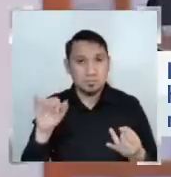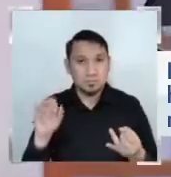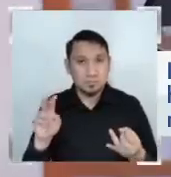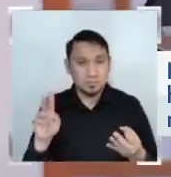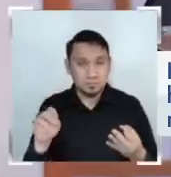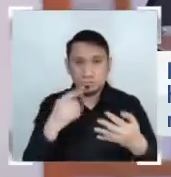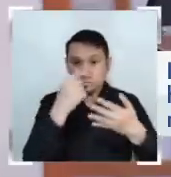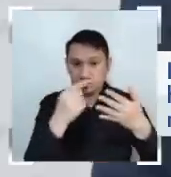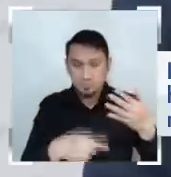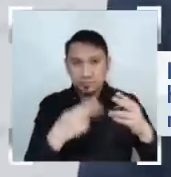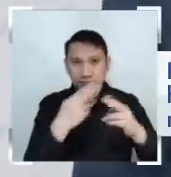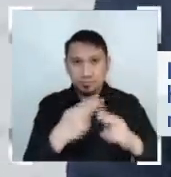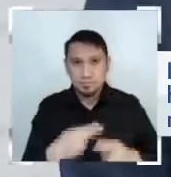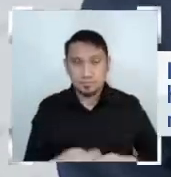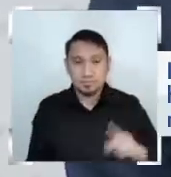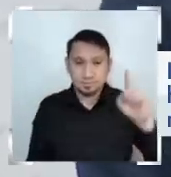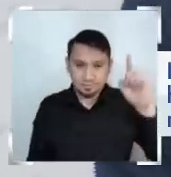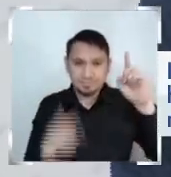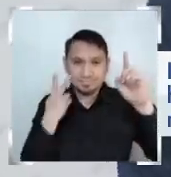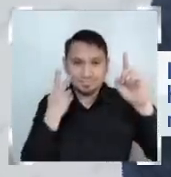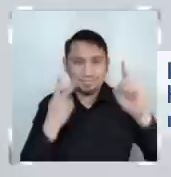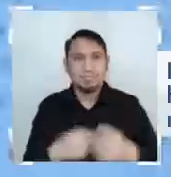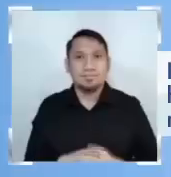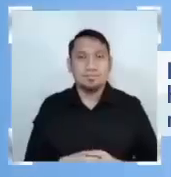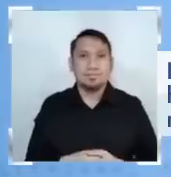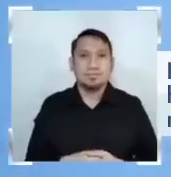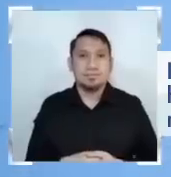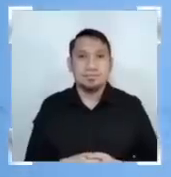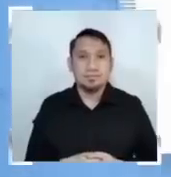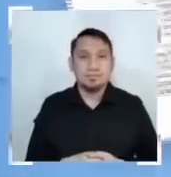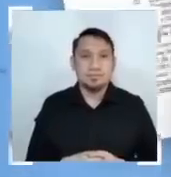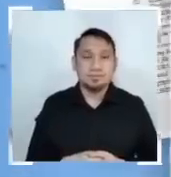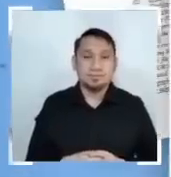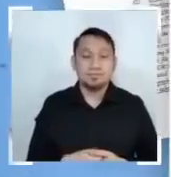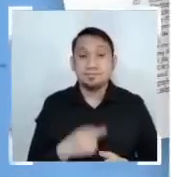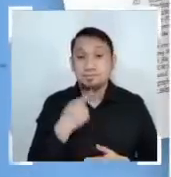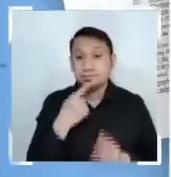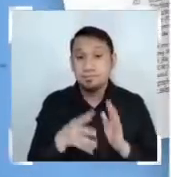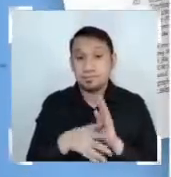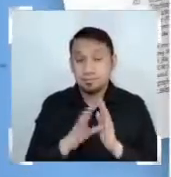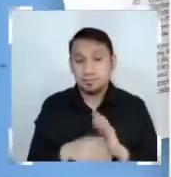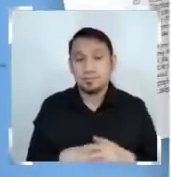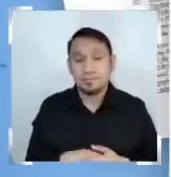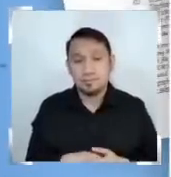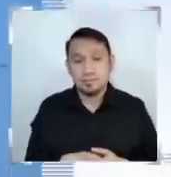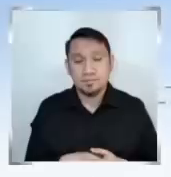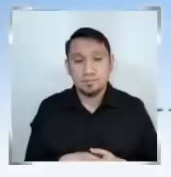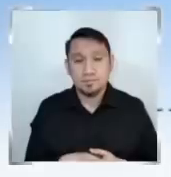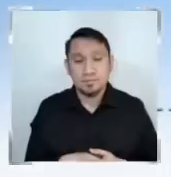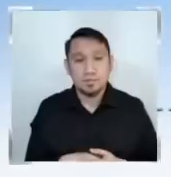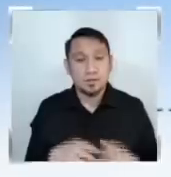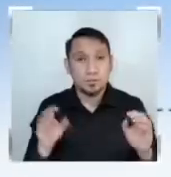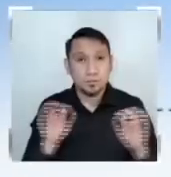Cayetano, JV Ejercito at Senador Joel Villanueva. Ayon sa COMELEC Resolution 10505, wala ng